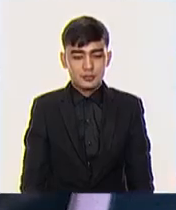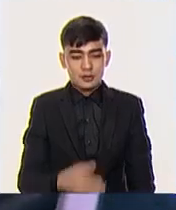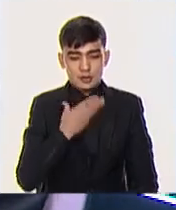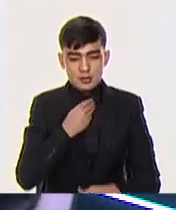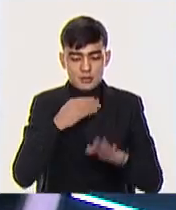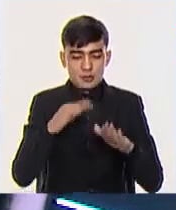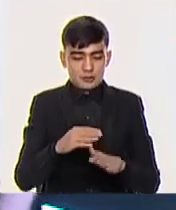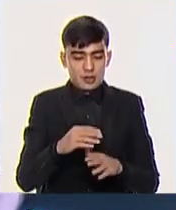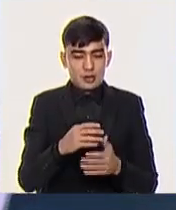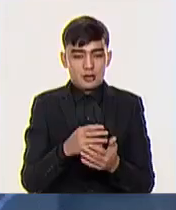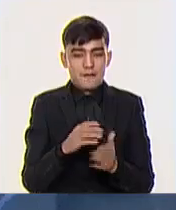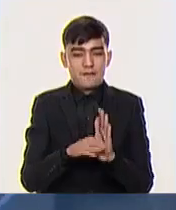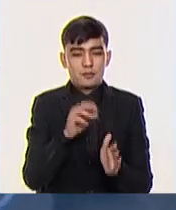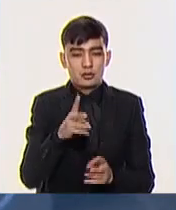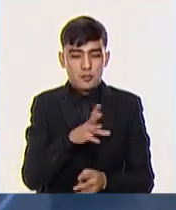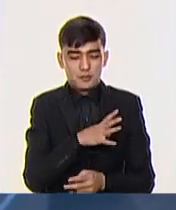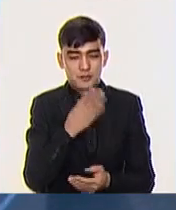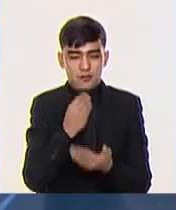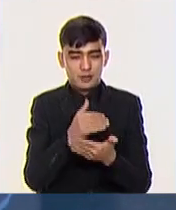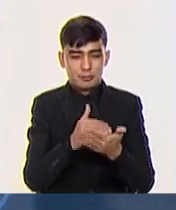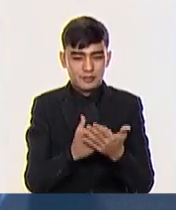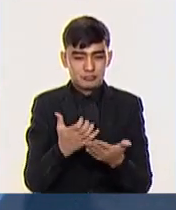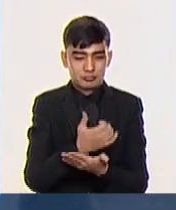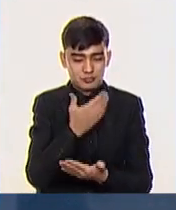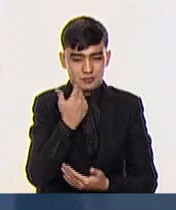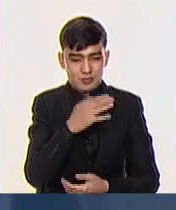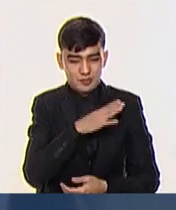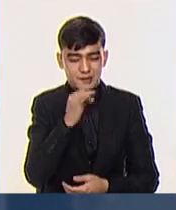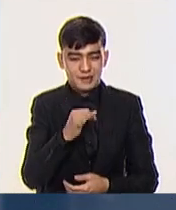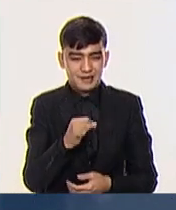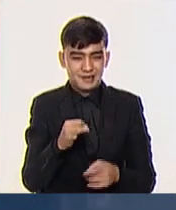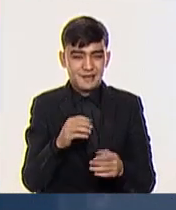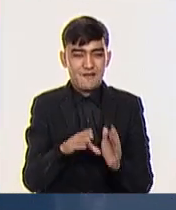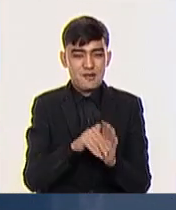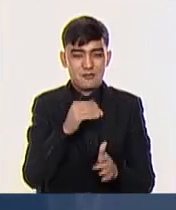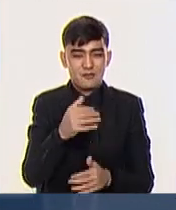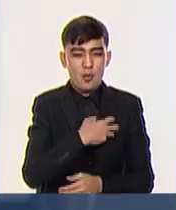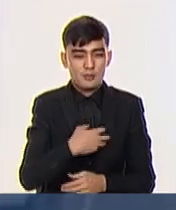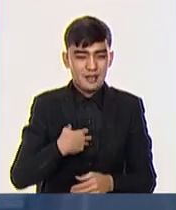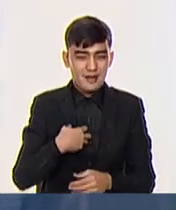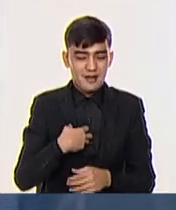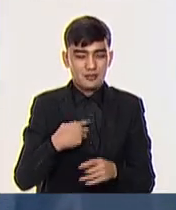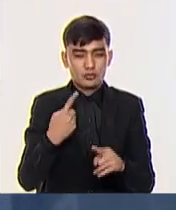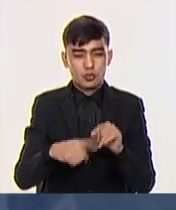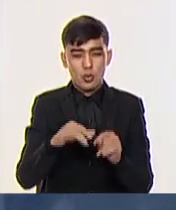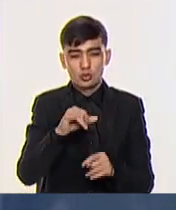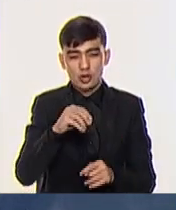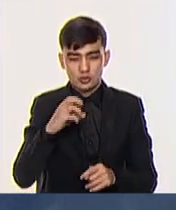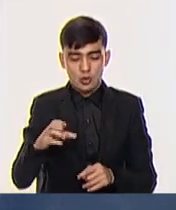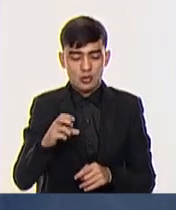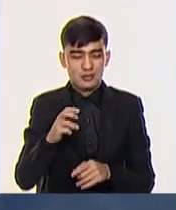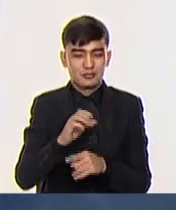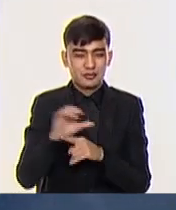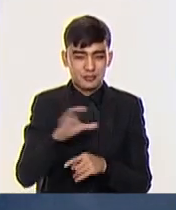Алтимиде кейбір сайлаушылар өздерін тізімнен таппай қалды. Тіпті кейбір тұрғындарды сайлау комиссиясының мүшелері басқа сайлау учаскелеріне жіберіп